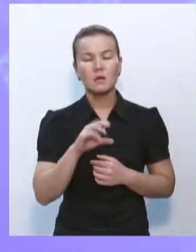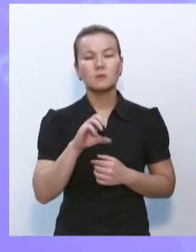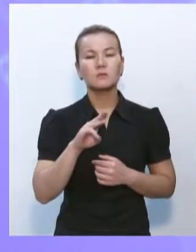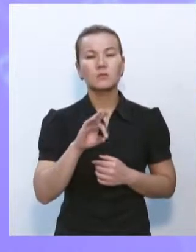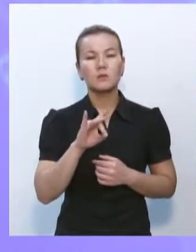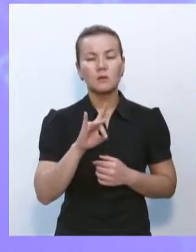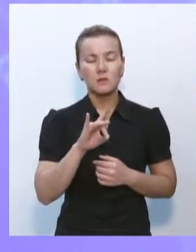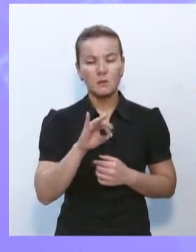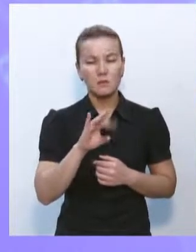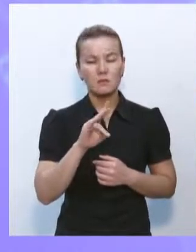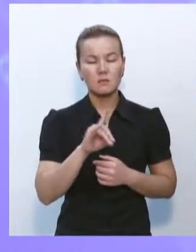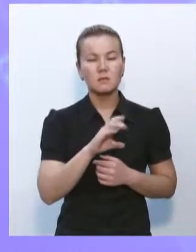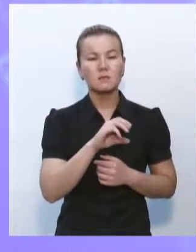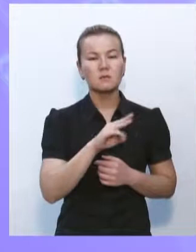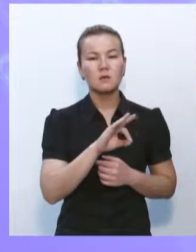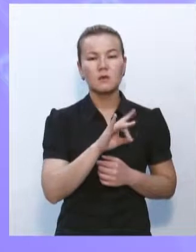сторонка.